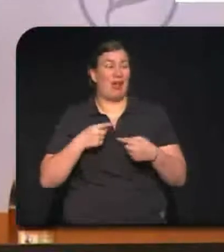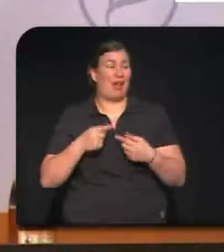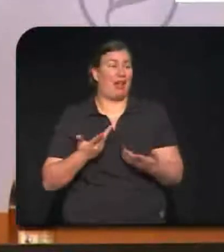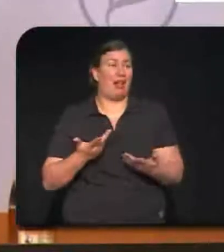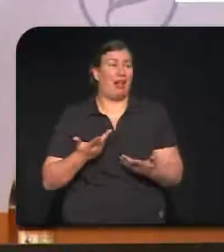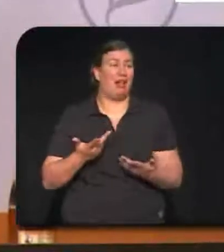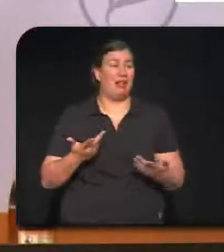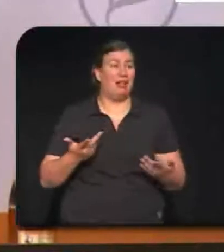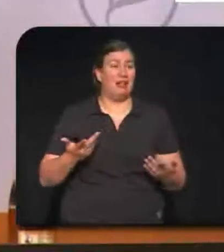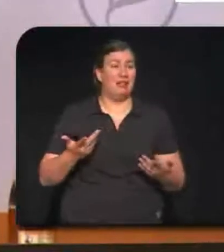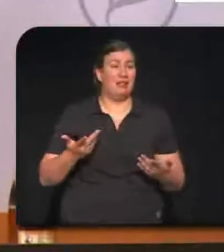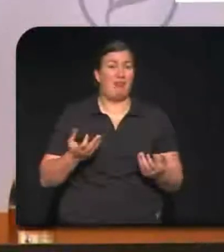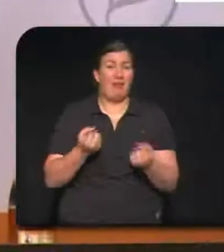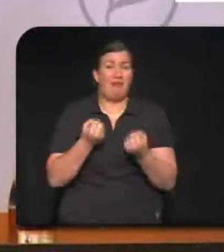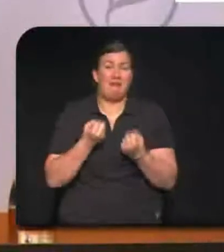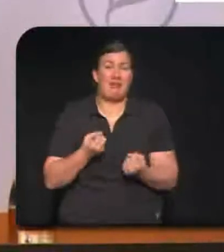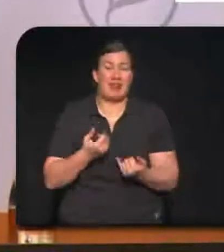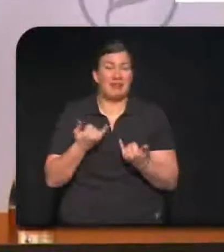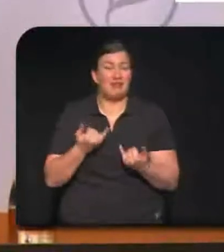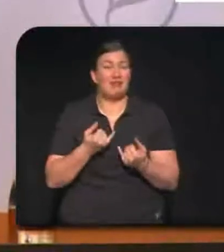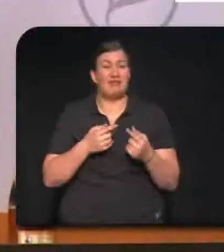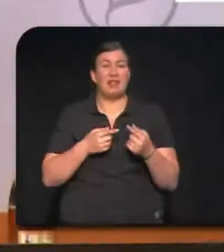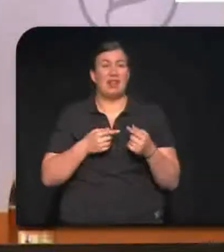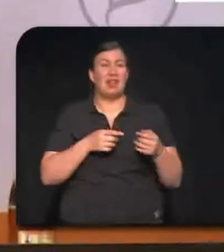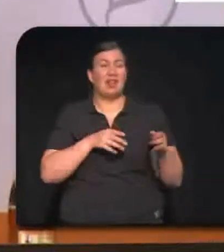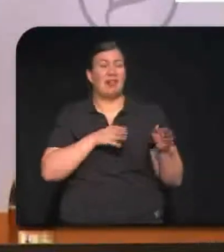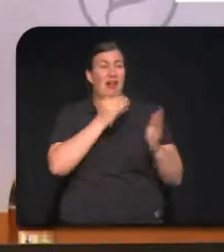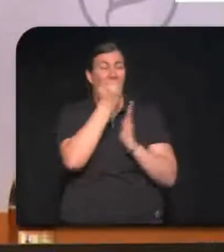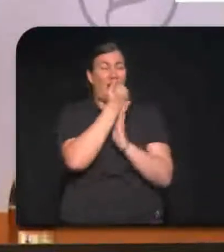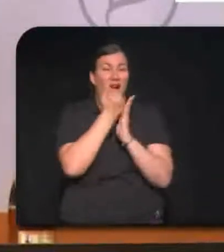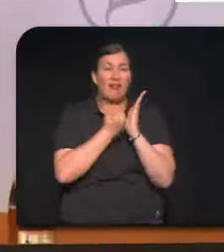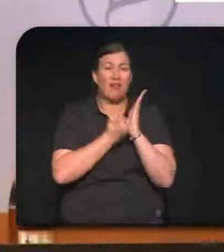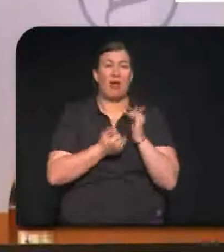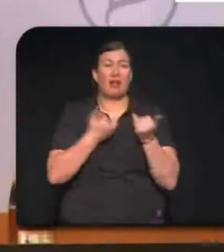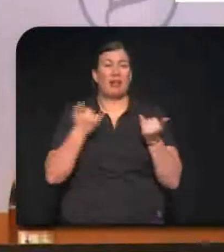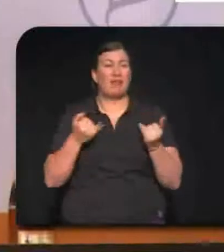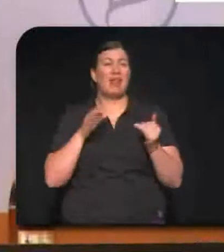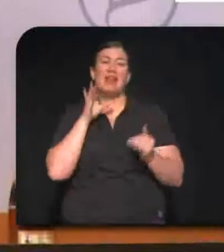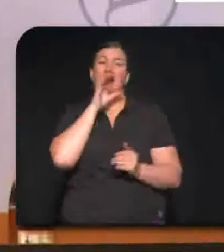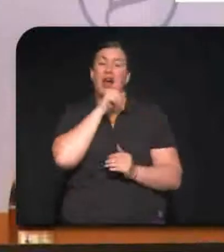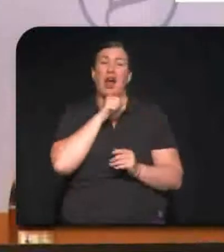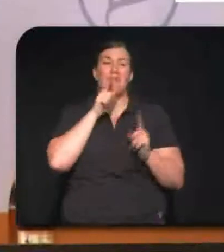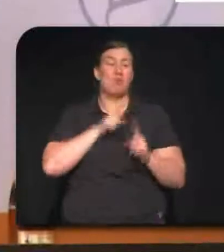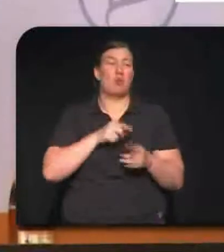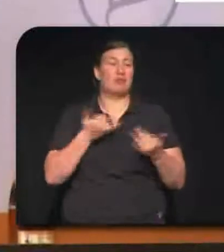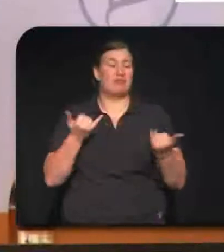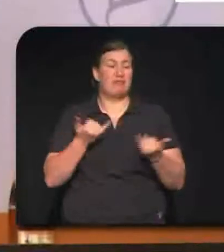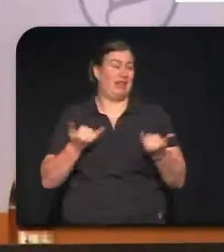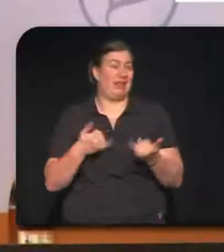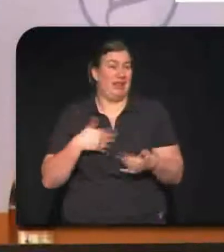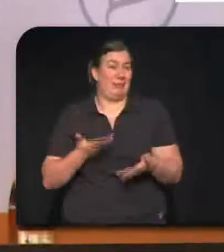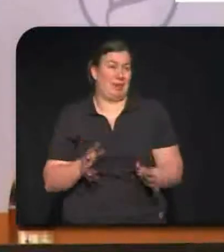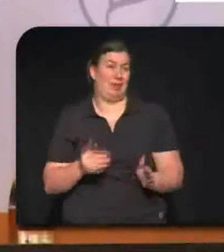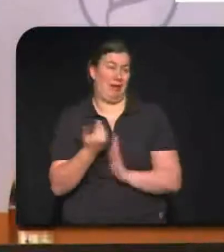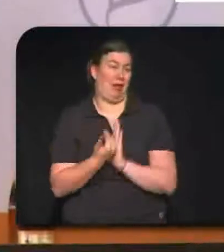festgesetzt in welcher Reihenfolge Abstimmungen geheim durchgeführt werden müssen